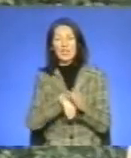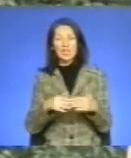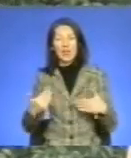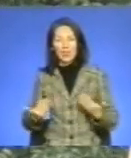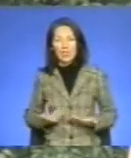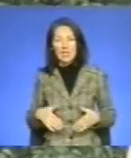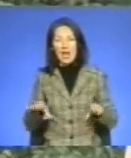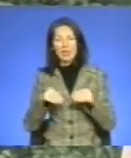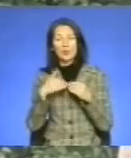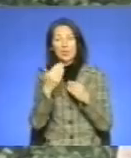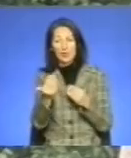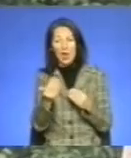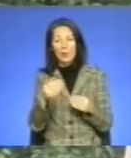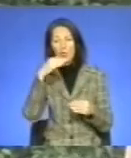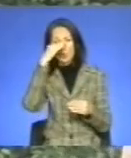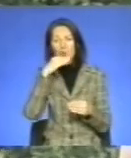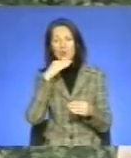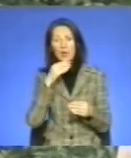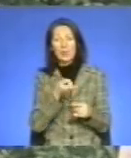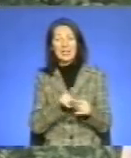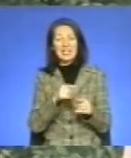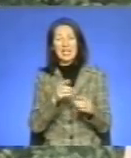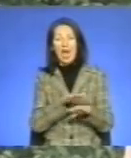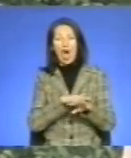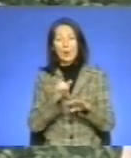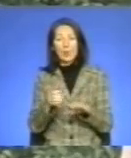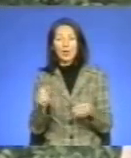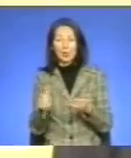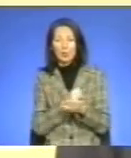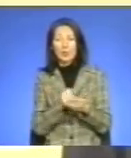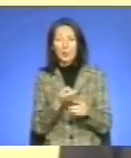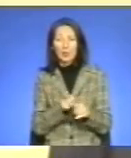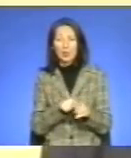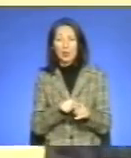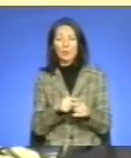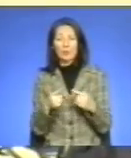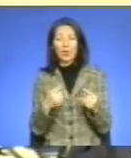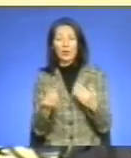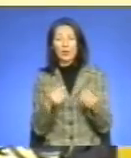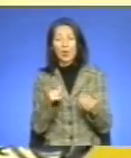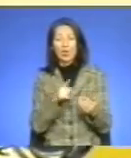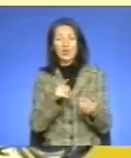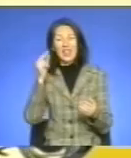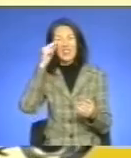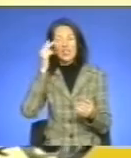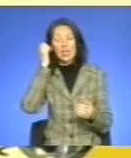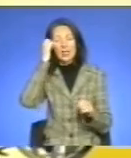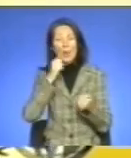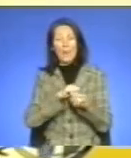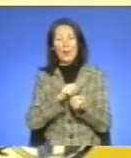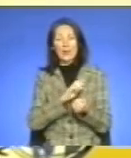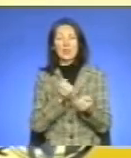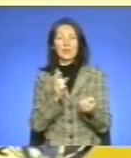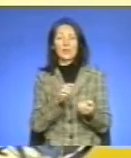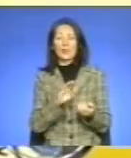вами, разом з отцями, з цією громадою, я думаю, що ми досягнемо цього. А відносно того, що не вчать на пам'ять, бо вони просто не ходять ні в